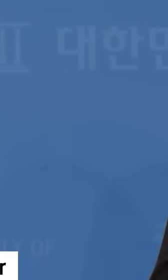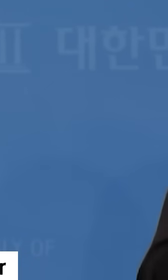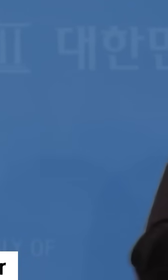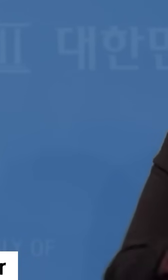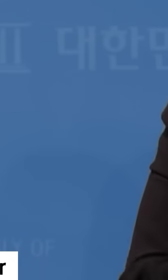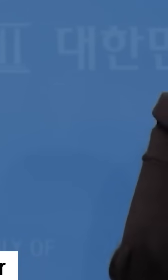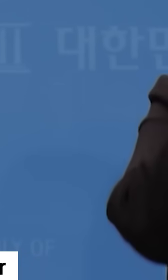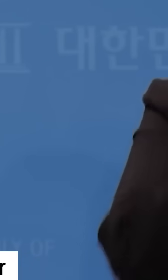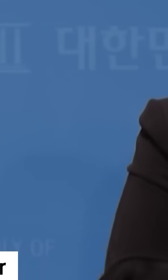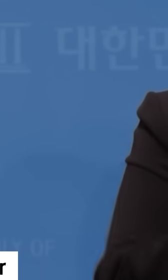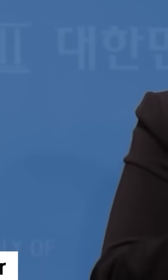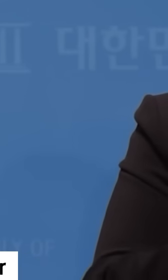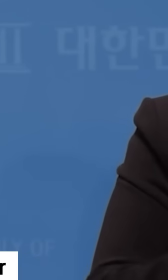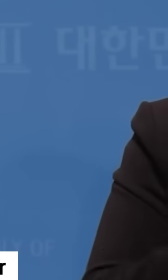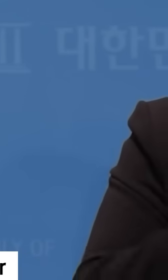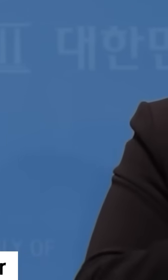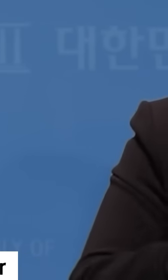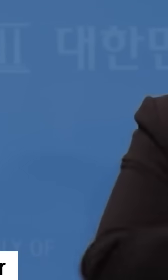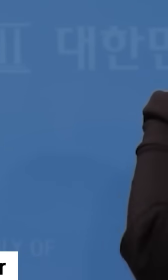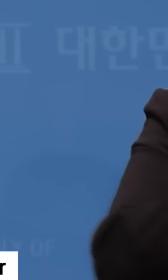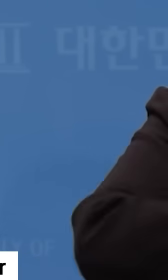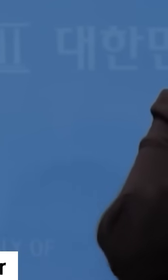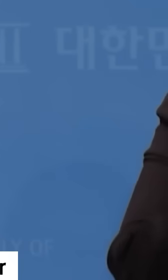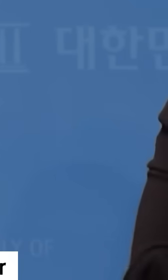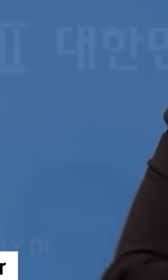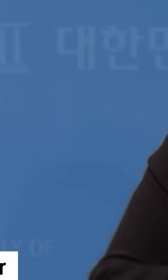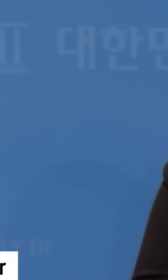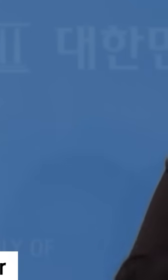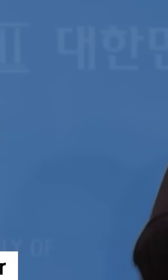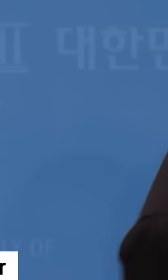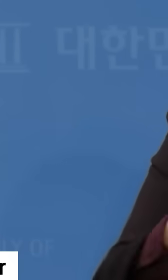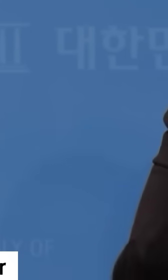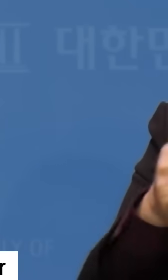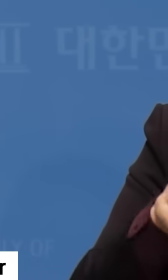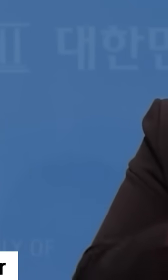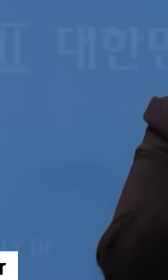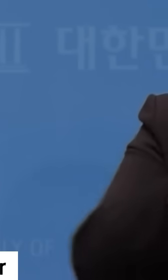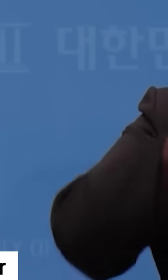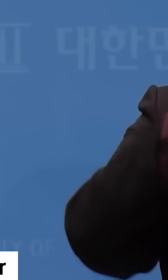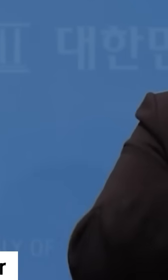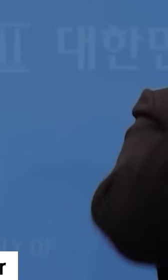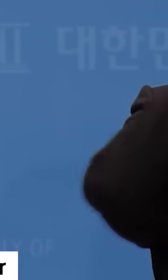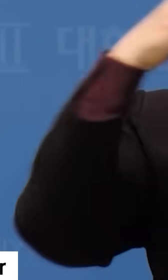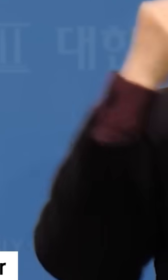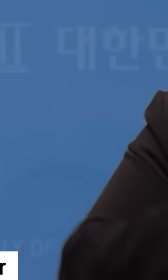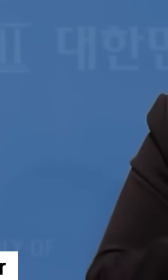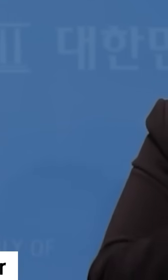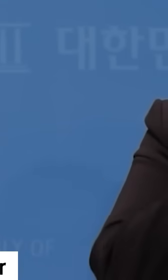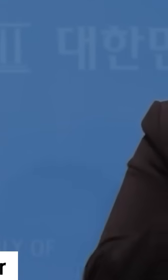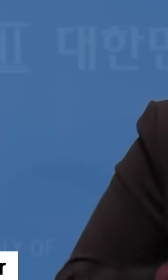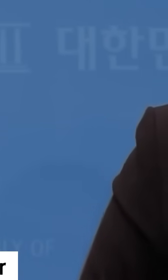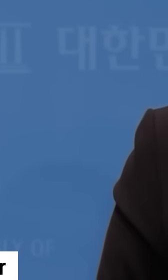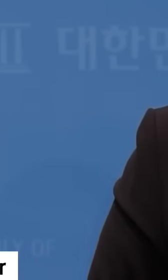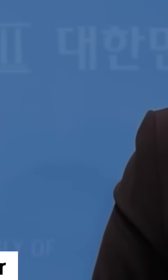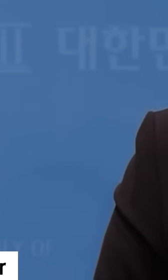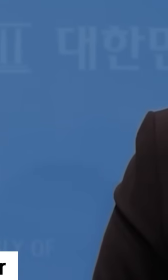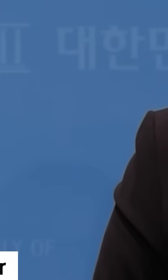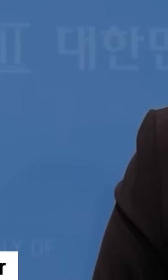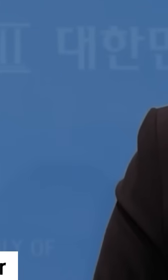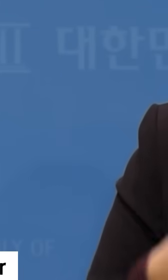아파하는 대한민국이 반복되지 않도록 피해자 법을 제대로 만들겠습니다.